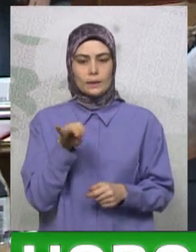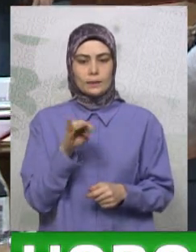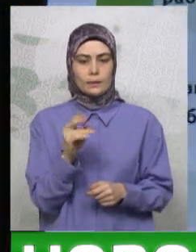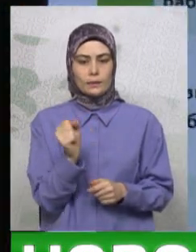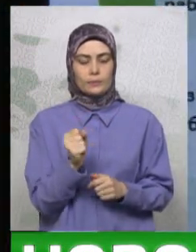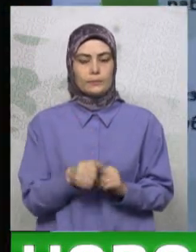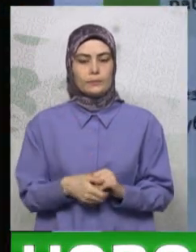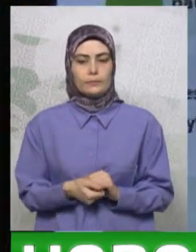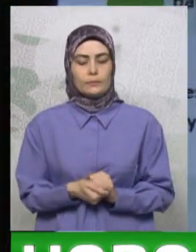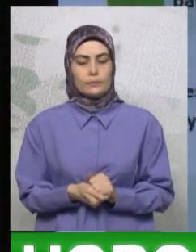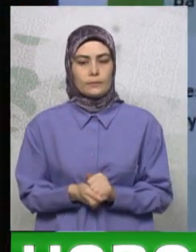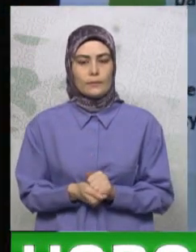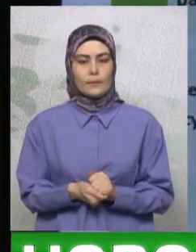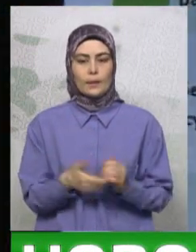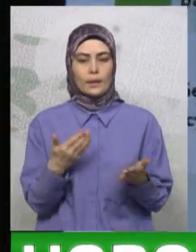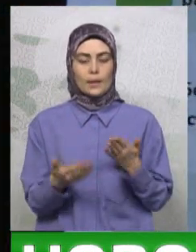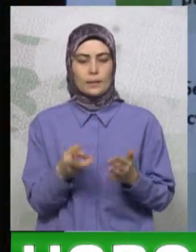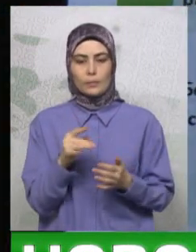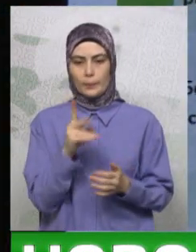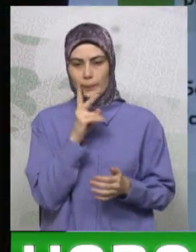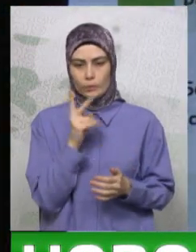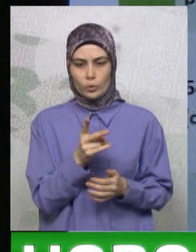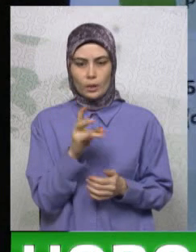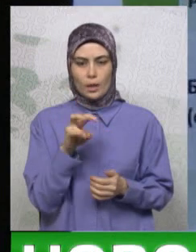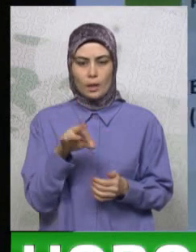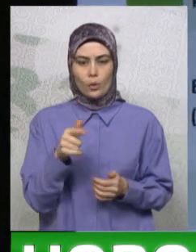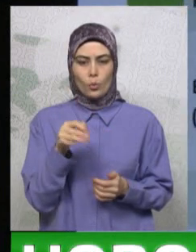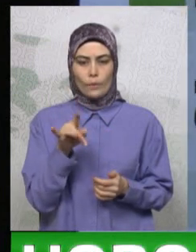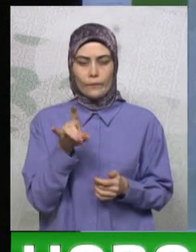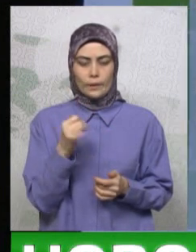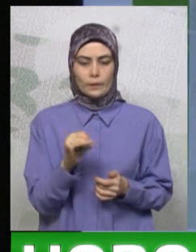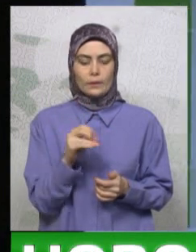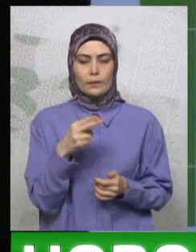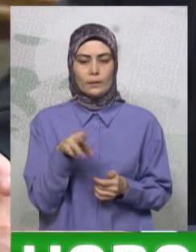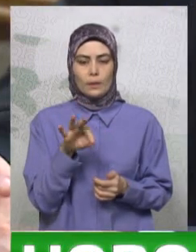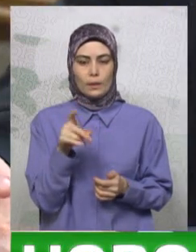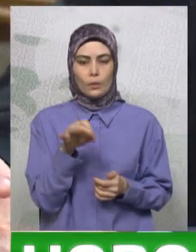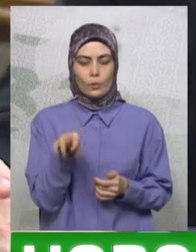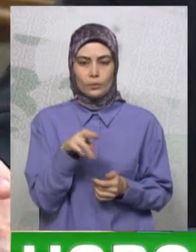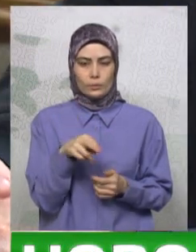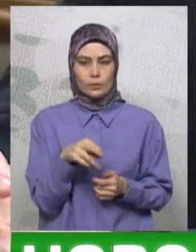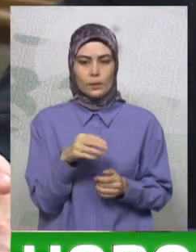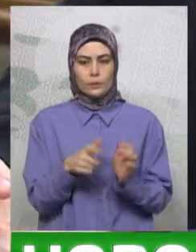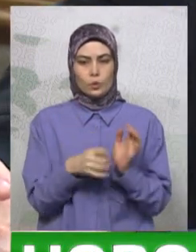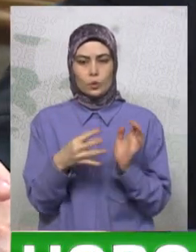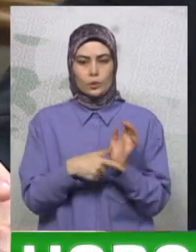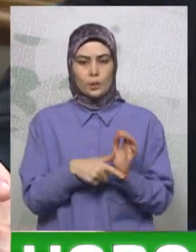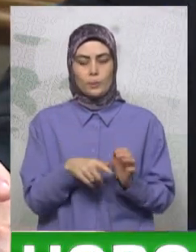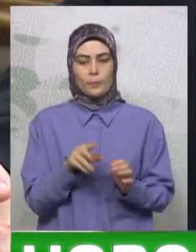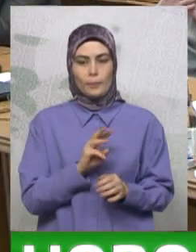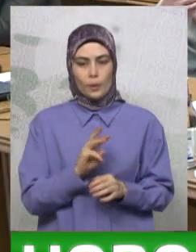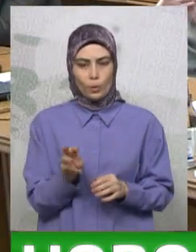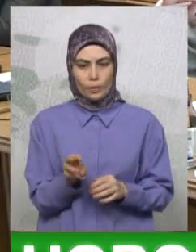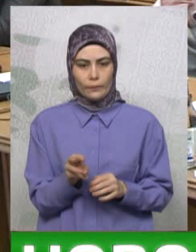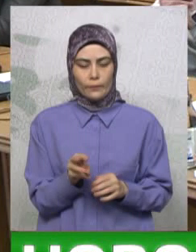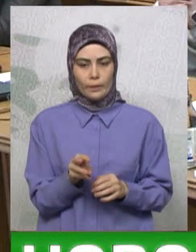мы посмотрим, то налоговые и неналоговые доходы с увеличением 747 миллионов. Как я уже